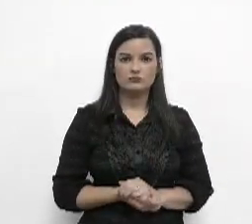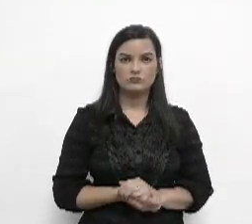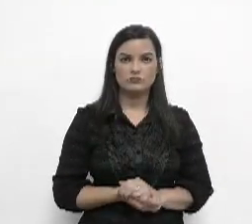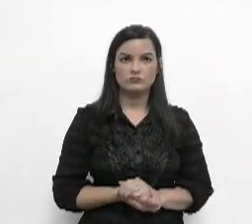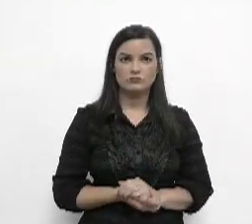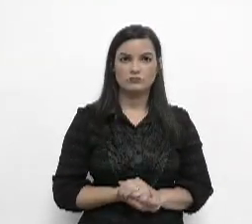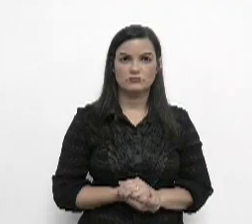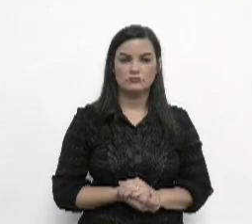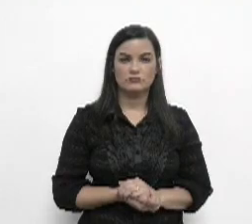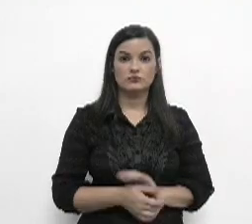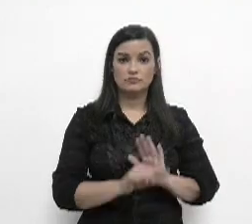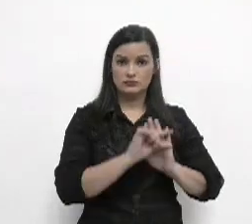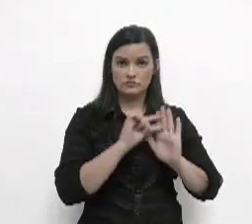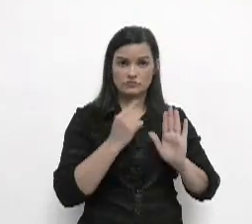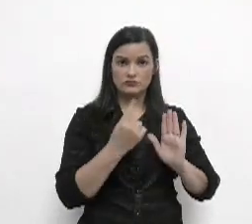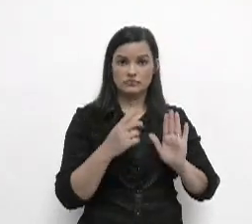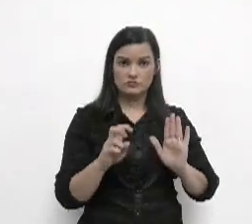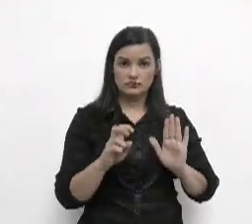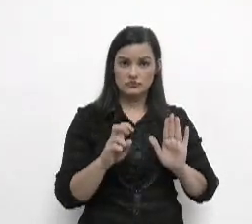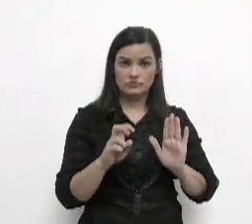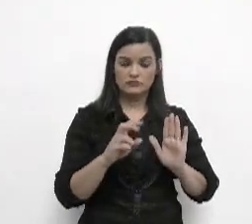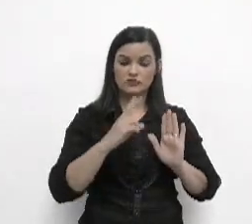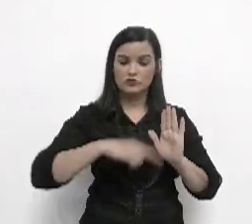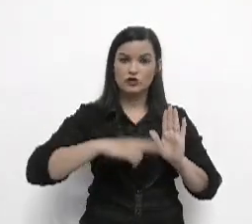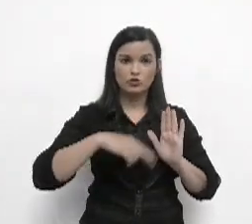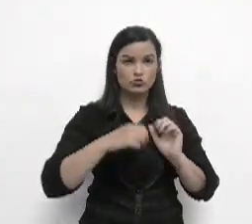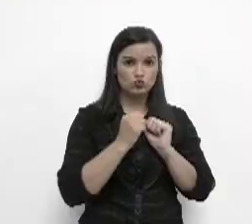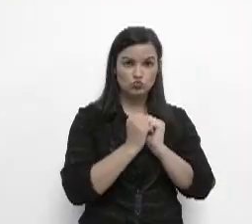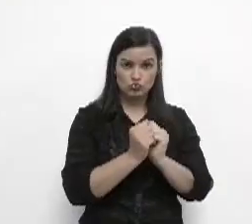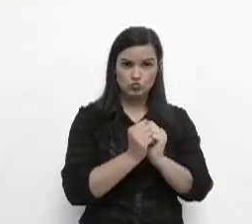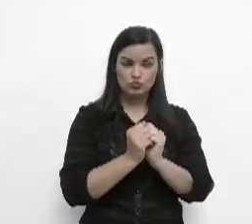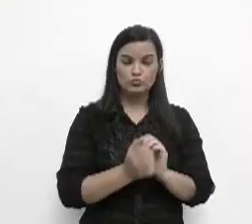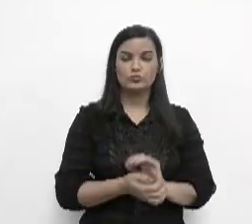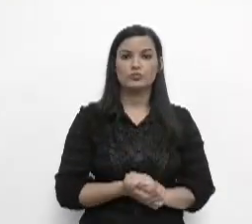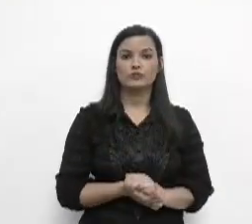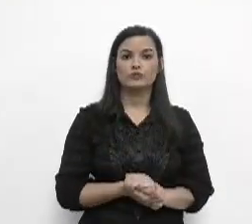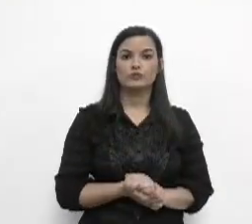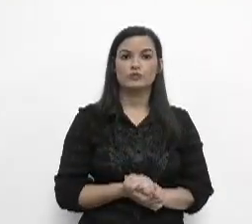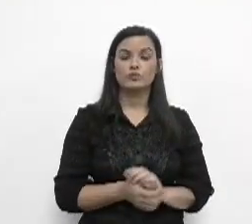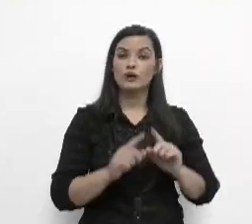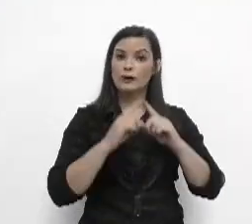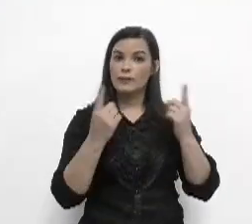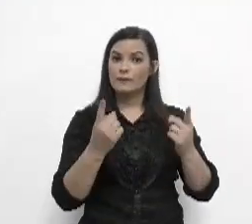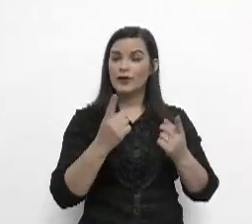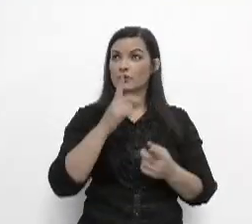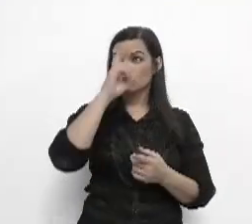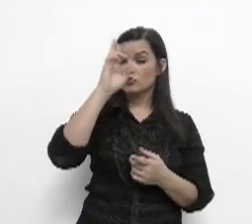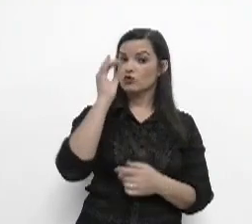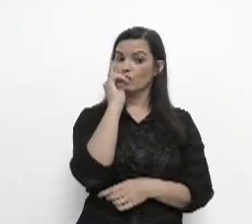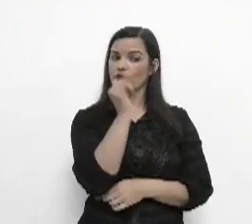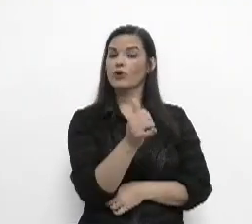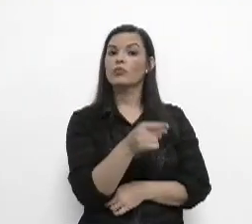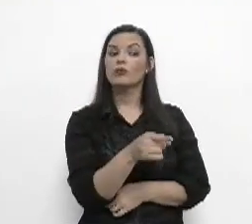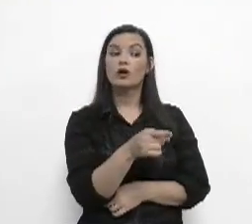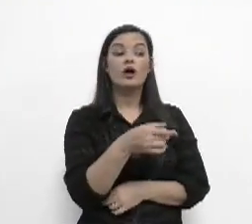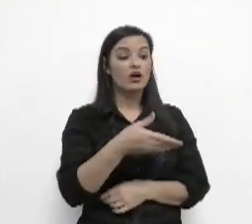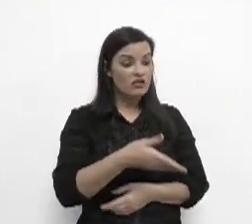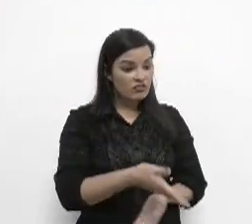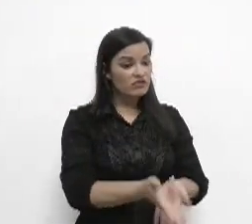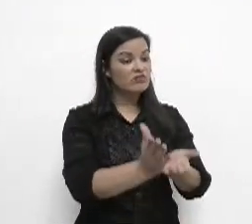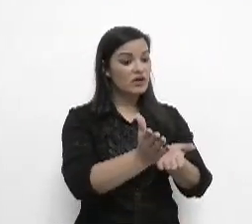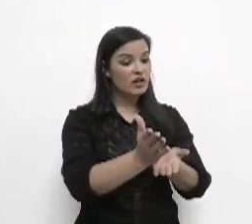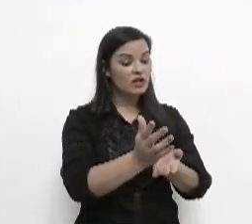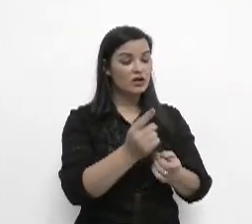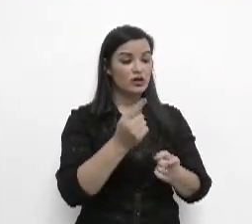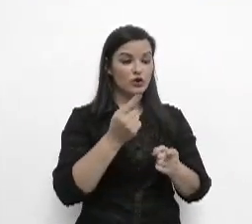함께 읽으십시다. Do verso 15 ao 19, vamos ler todos juntos em uma voz. Mas o Senhor lhe disse: vai, porque este